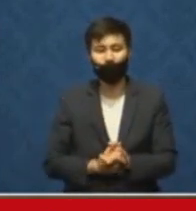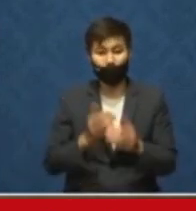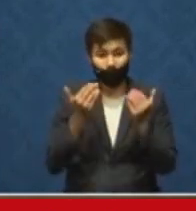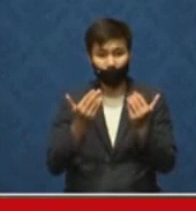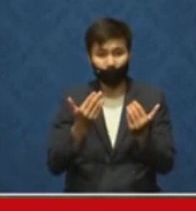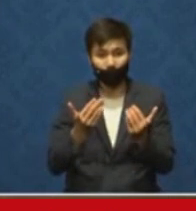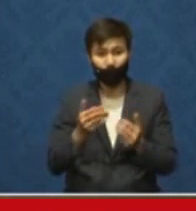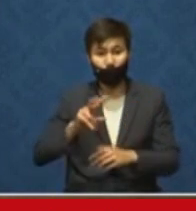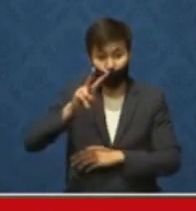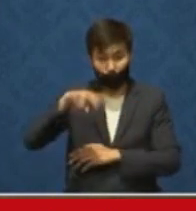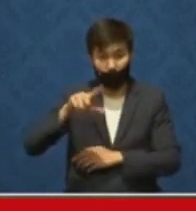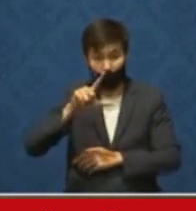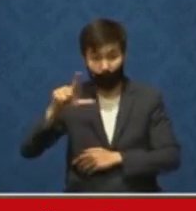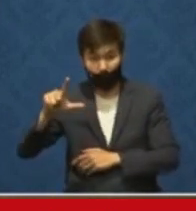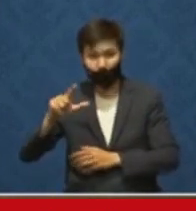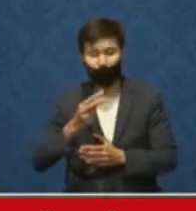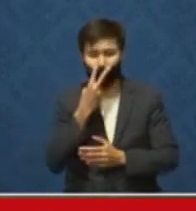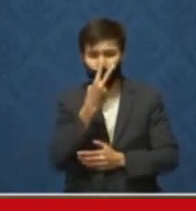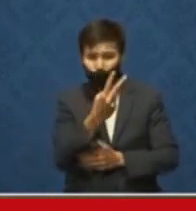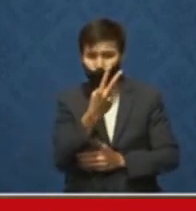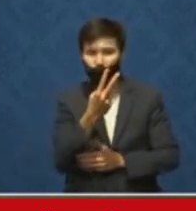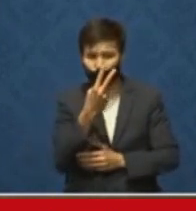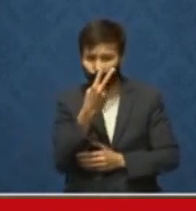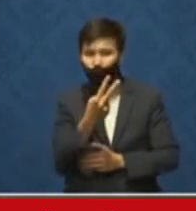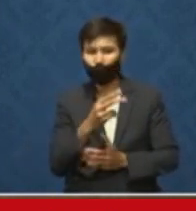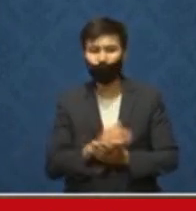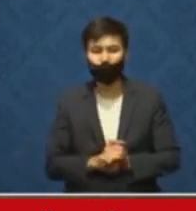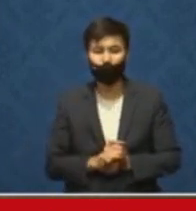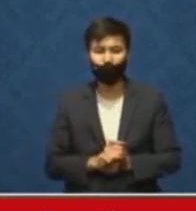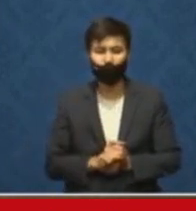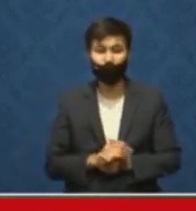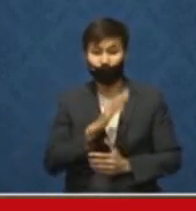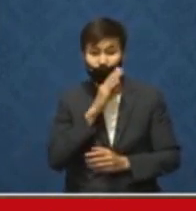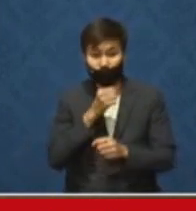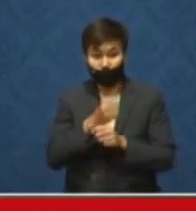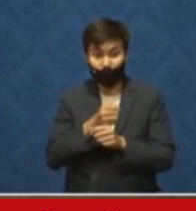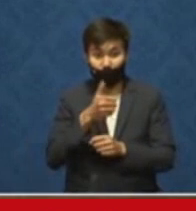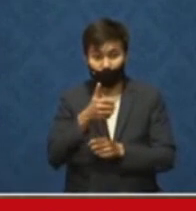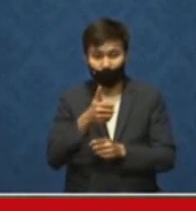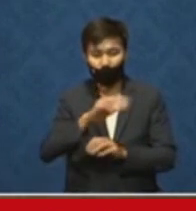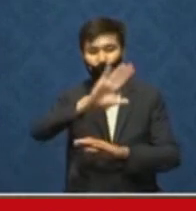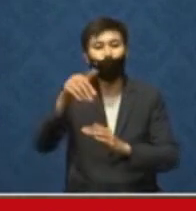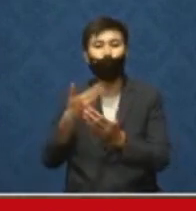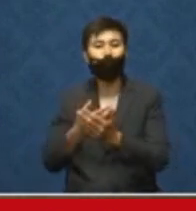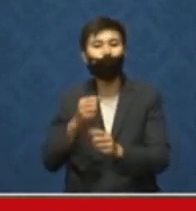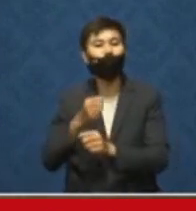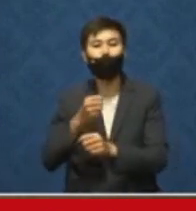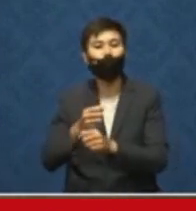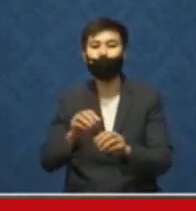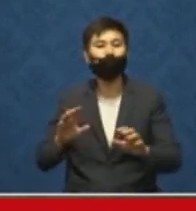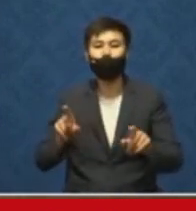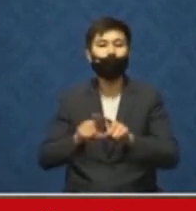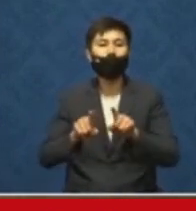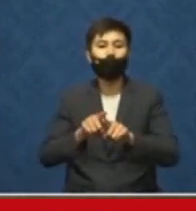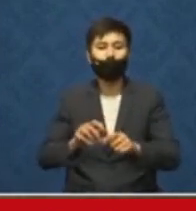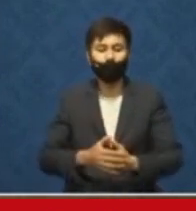อุดมศึกษาหรืออบตนี่ไปมีเฉพาะก่อนที่น่าสังเกตเป็นเรื่องเป็นราวนี่สองพันล้านดูเฉพาะจุด